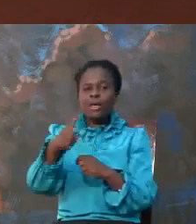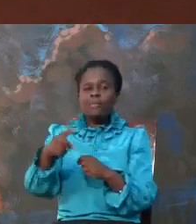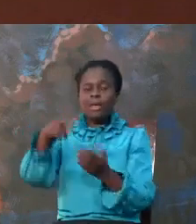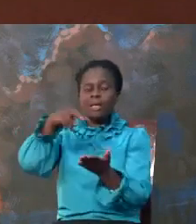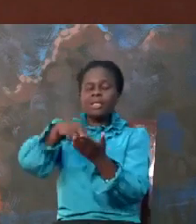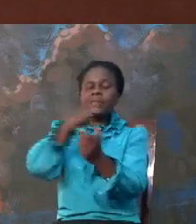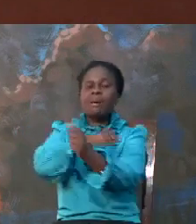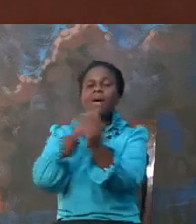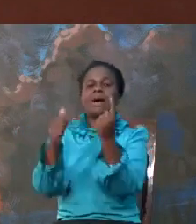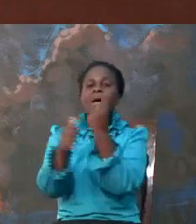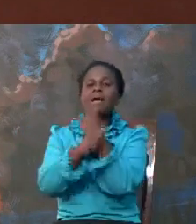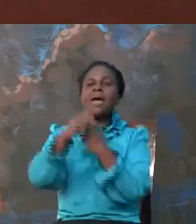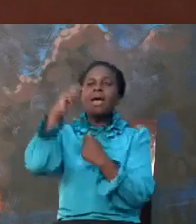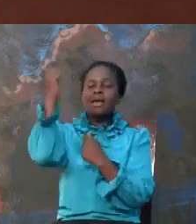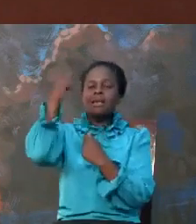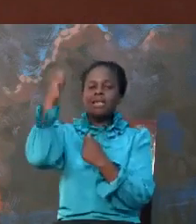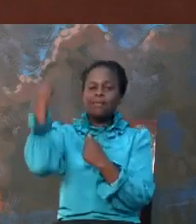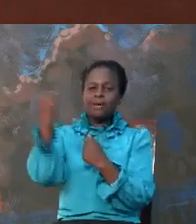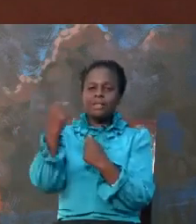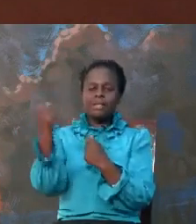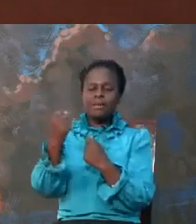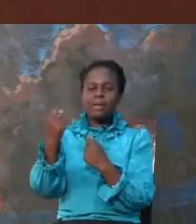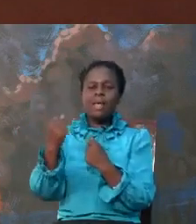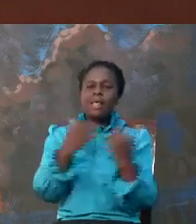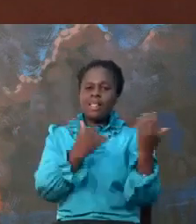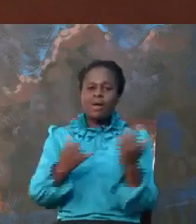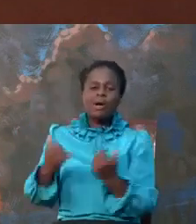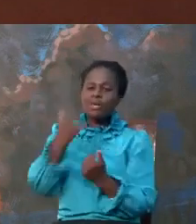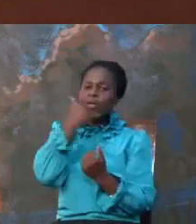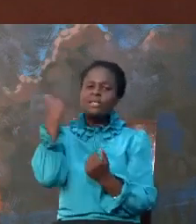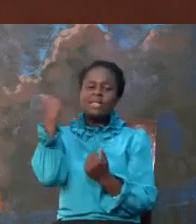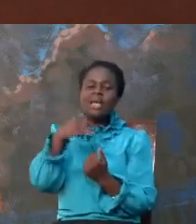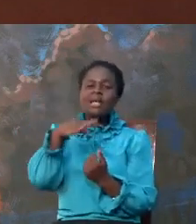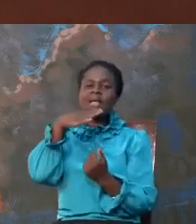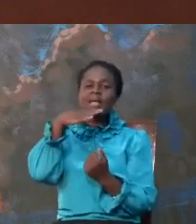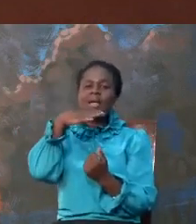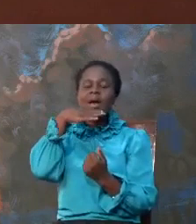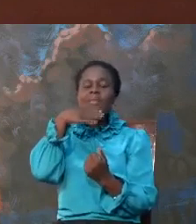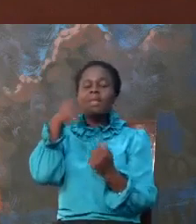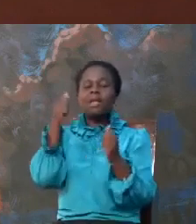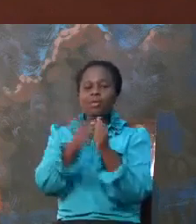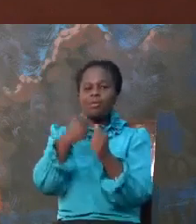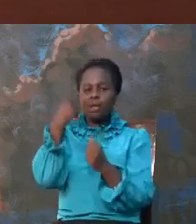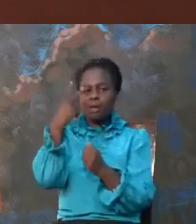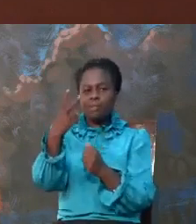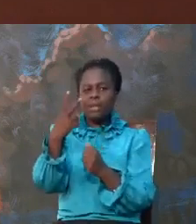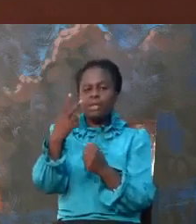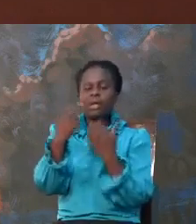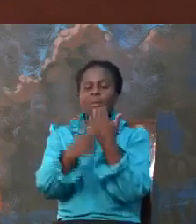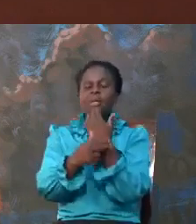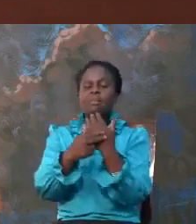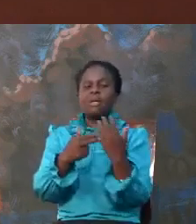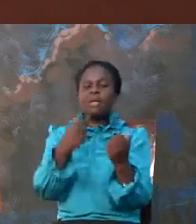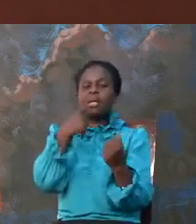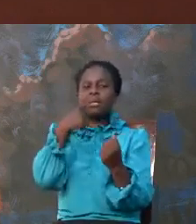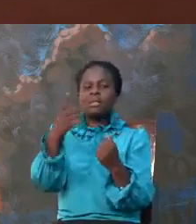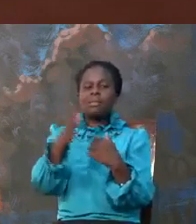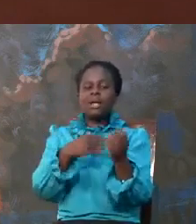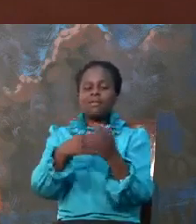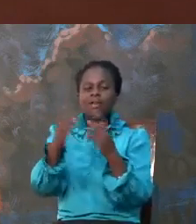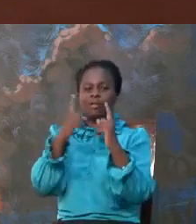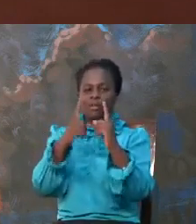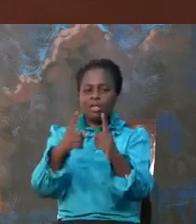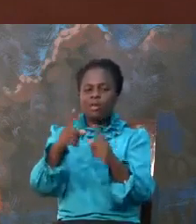taifa zima la wana wa Israeli, kabila 12 za wana wa Israeli. Biblia inasema alipaswa afanye yafuatayo: chukua sehemu ya ile